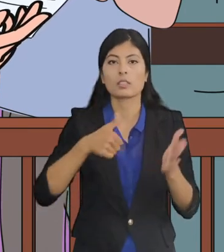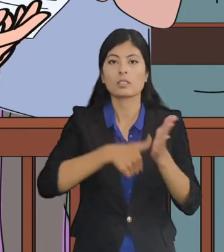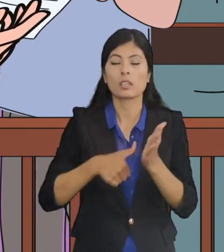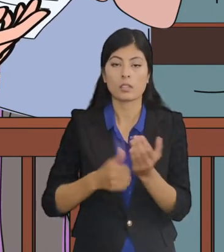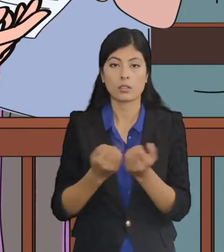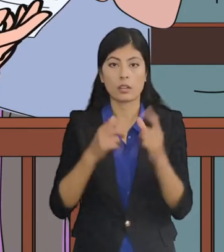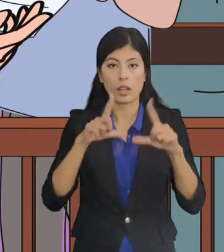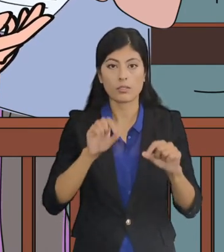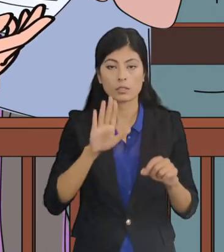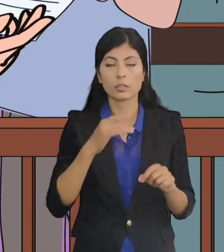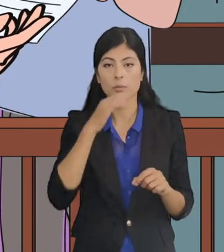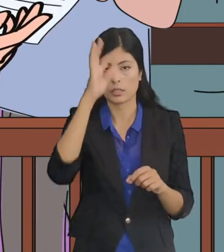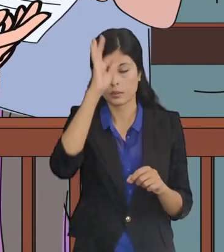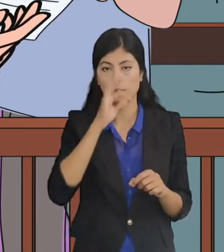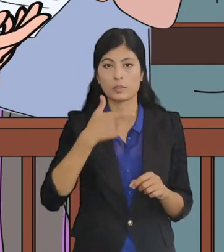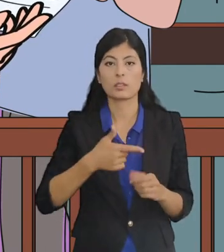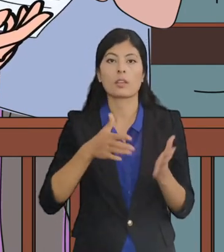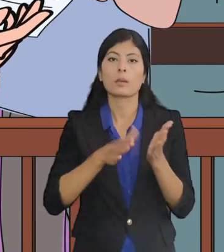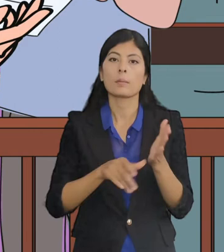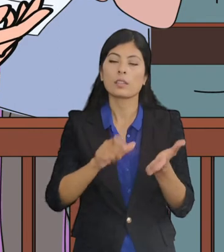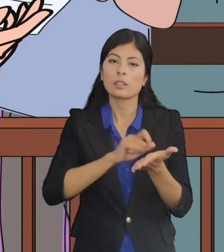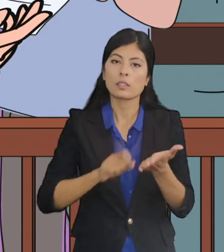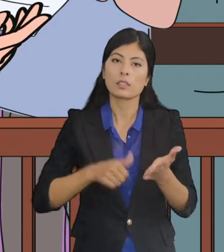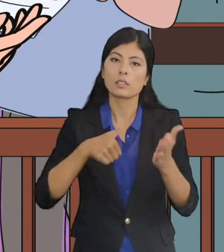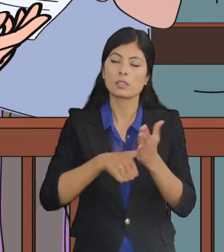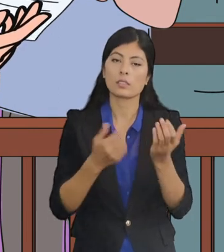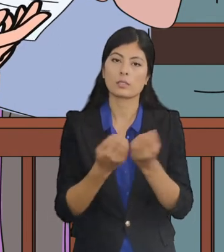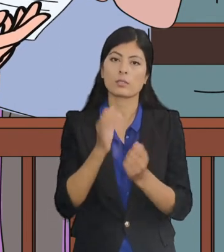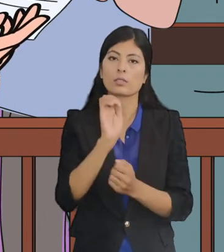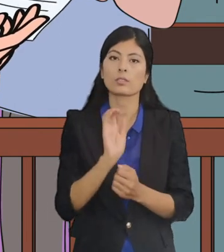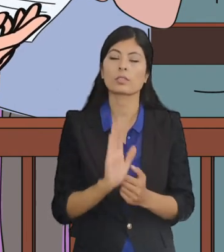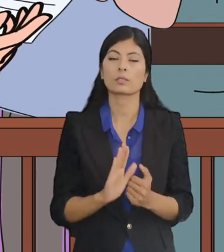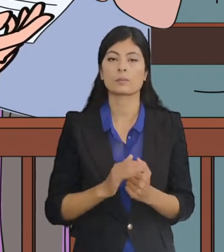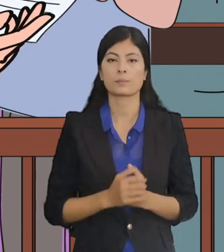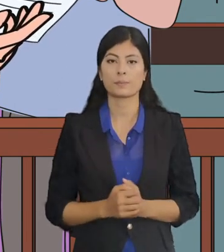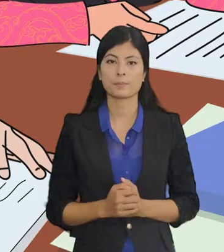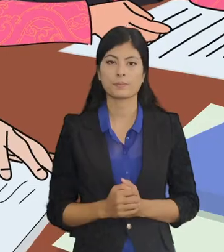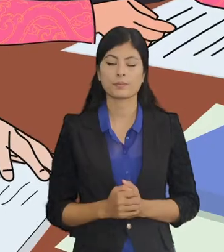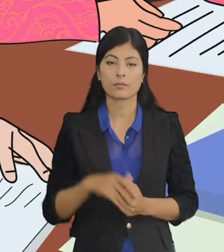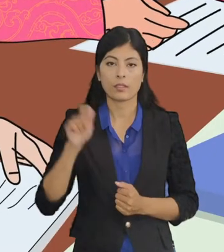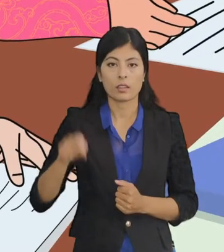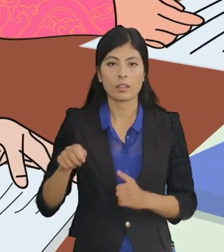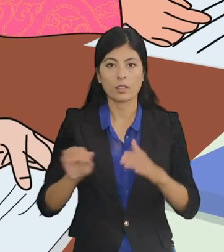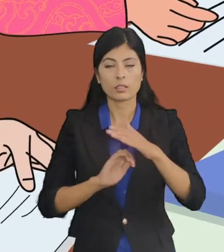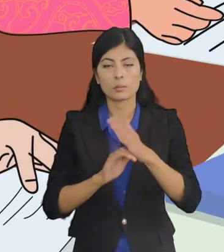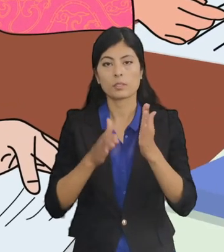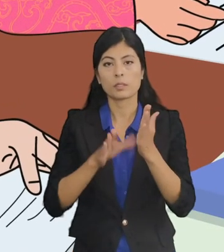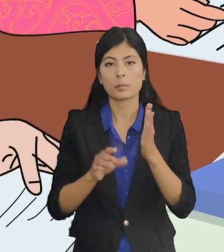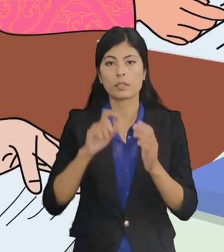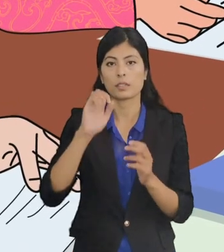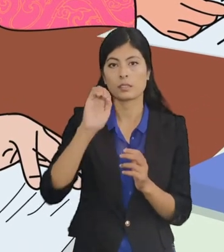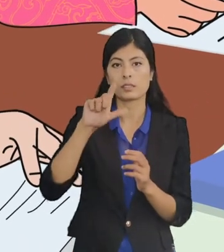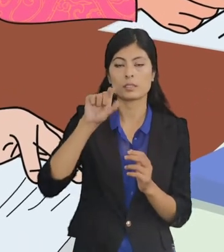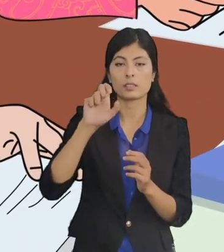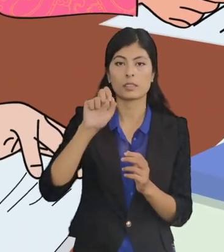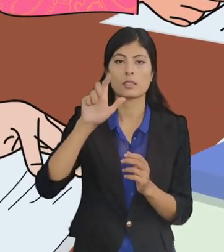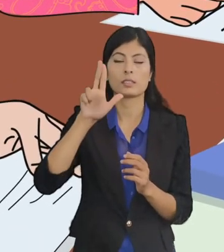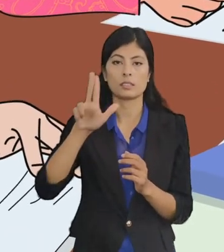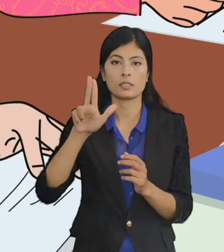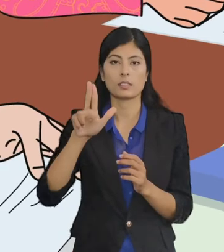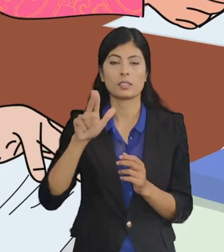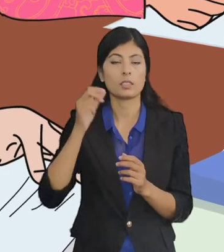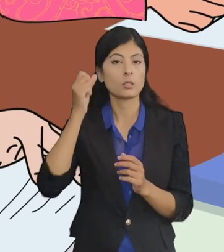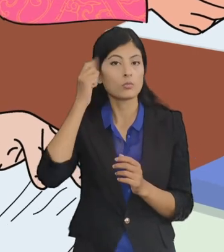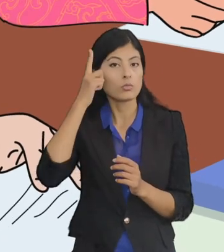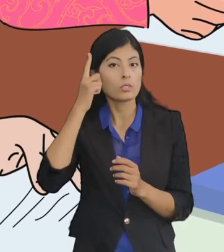जरुरी देखेमा विशेषज्ञबाट लिखित जाँच गराउन सक्दछ। न्यायिक समितिबाट साक्षी बुझ्ने आदेश गर्दा